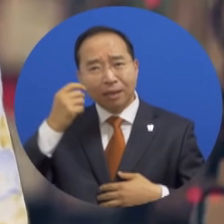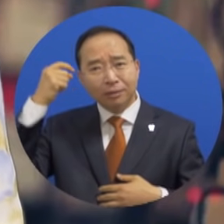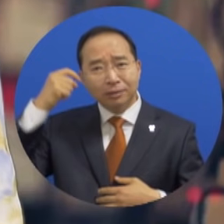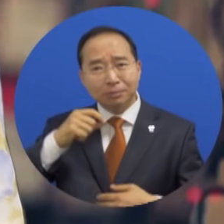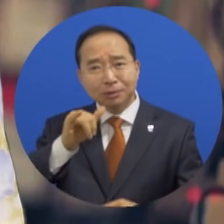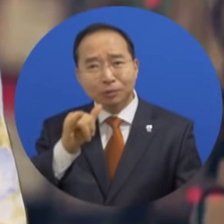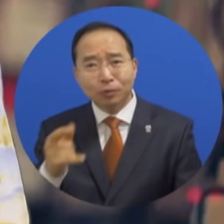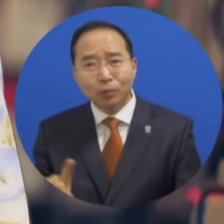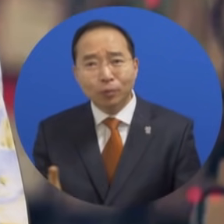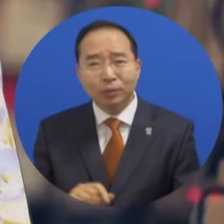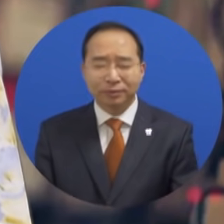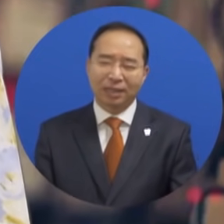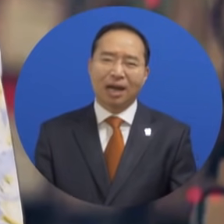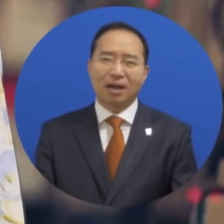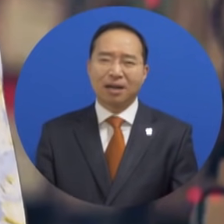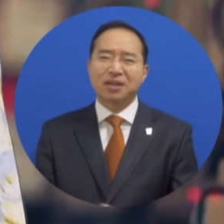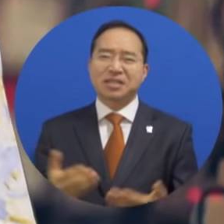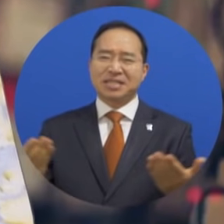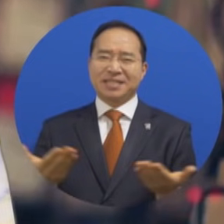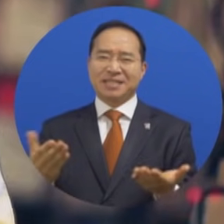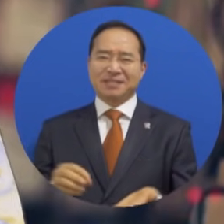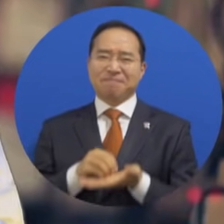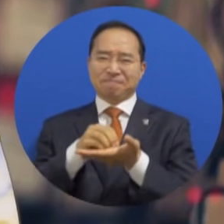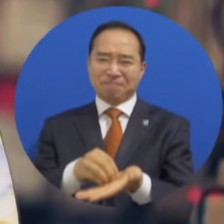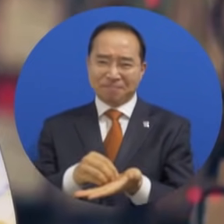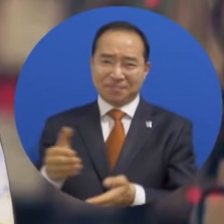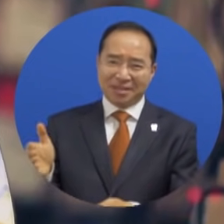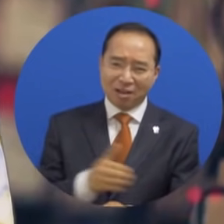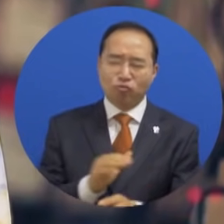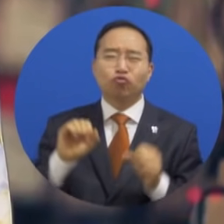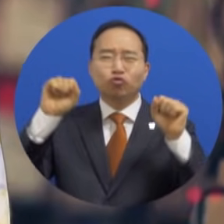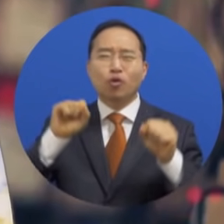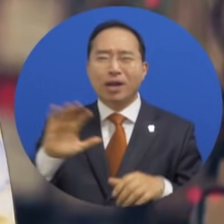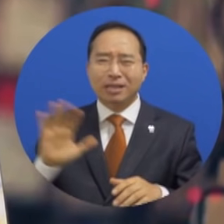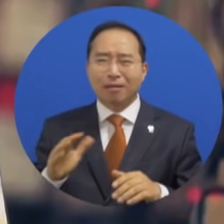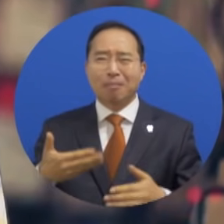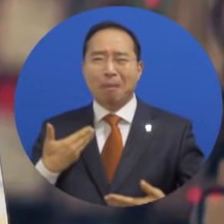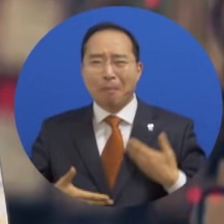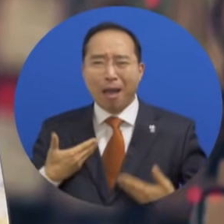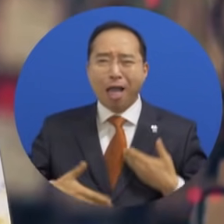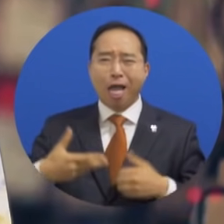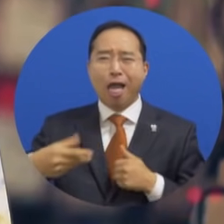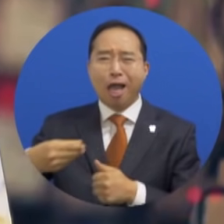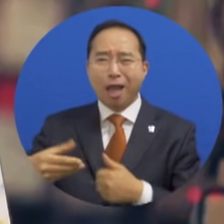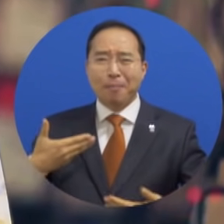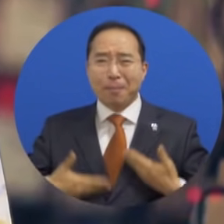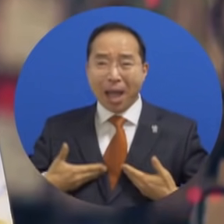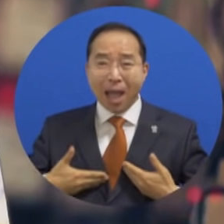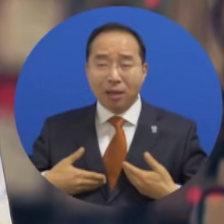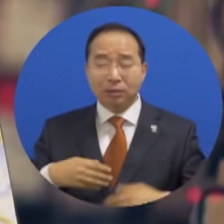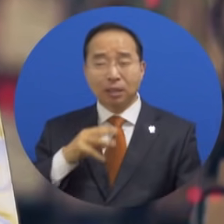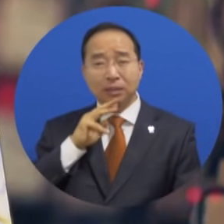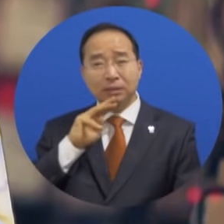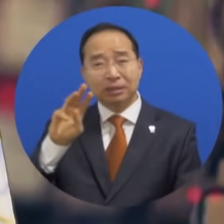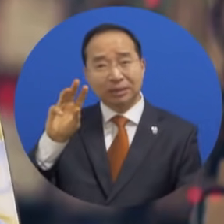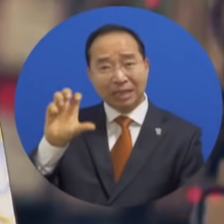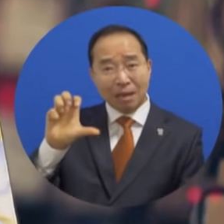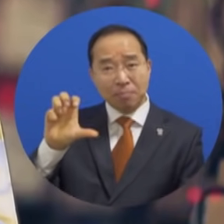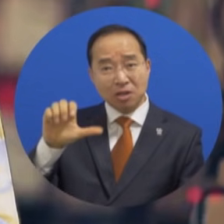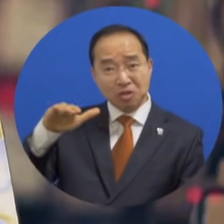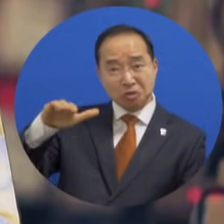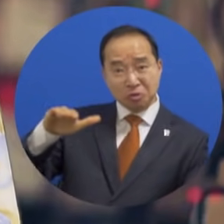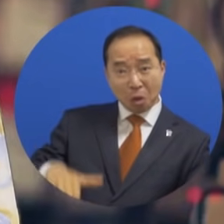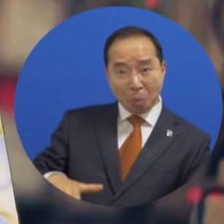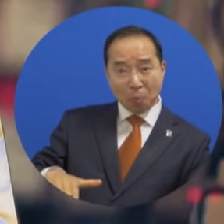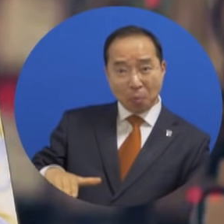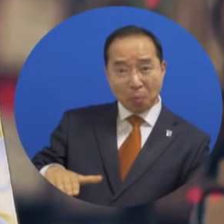있으세요? 저는 입사하고 늘 운동을 안 하고 바쁘게 살았는데 한 35